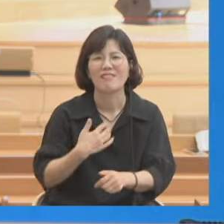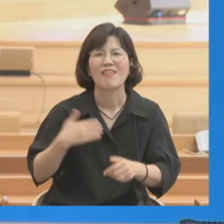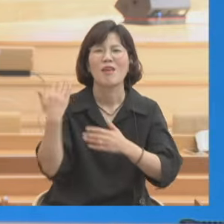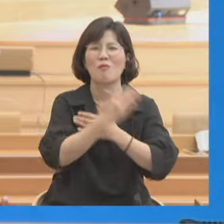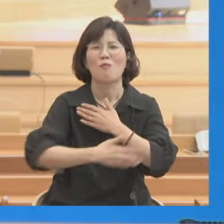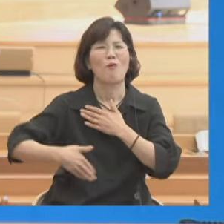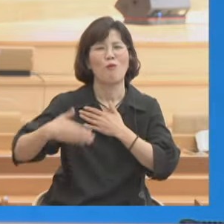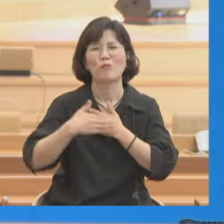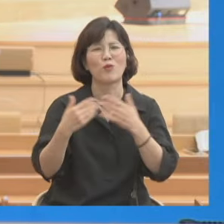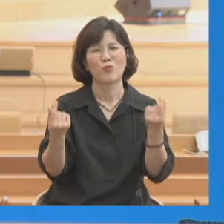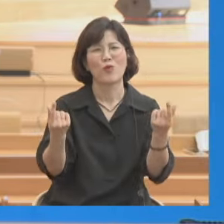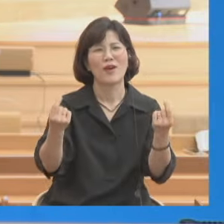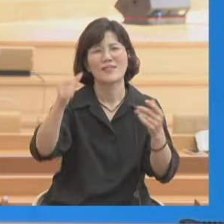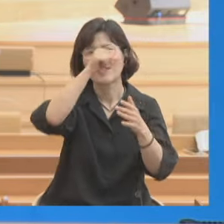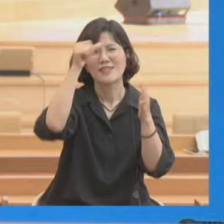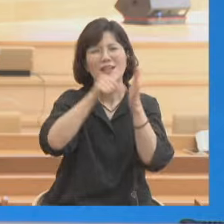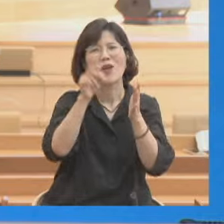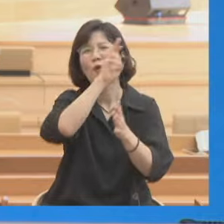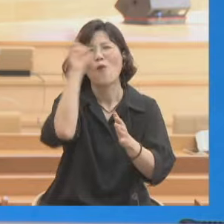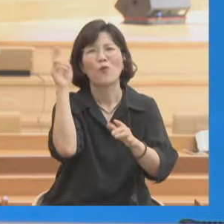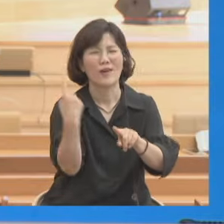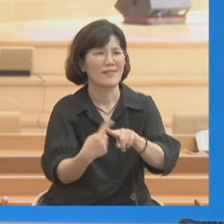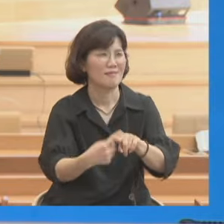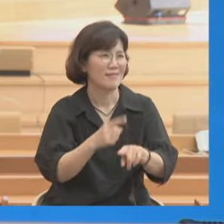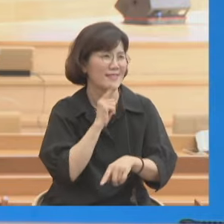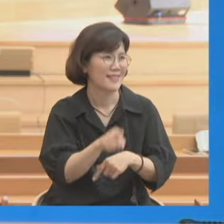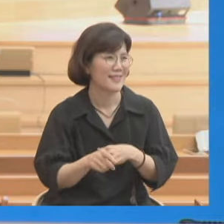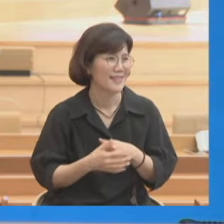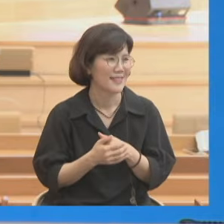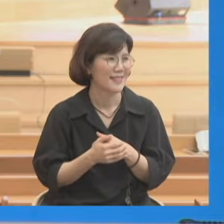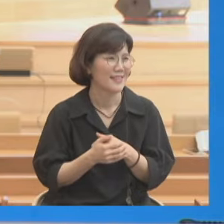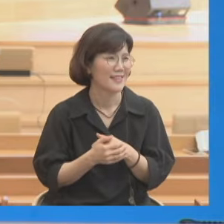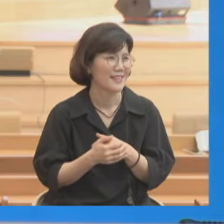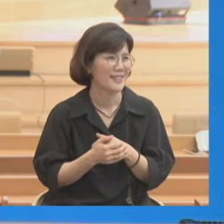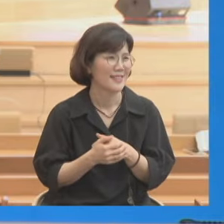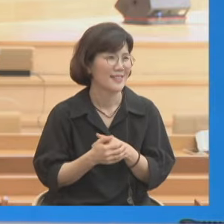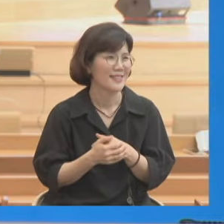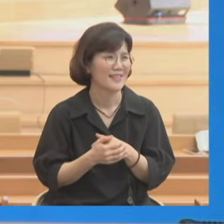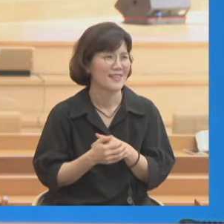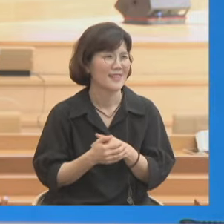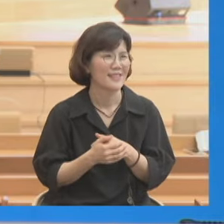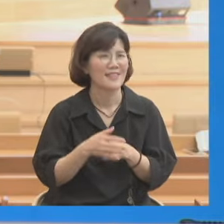몸도 인생의 오후를 맞이하게 된 거예요.